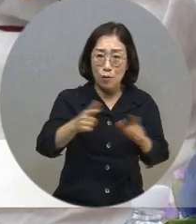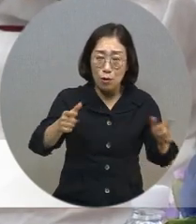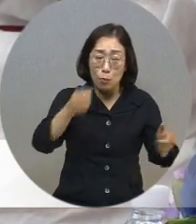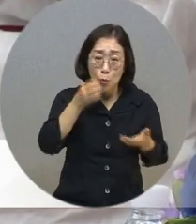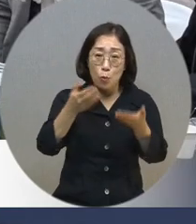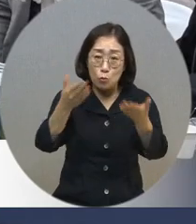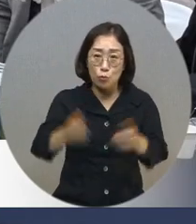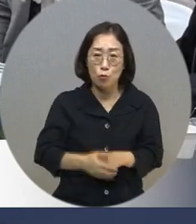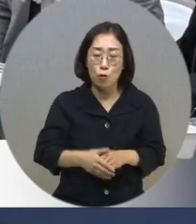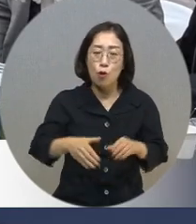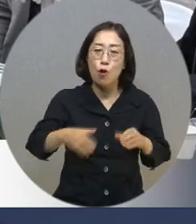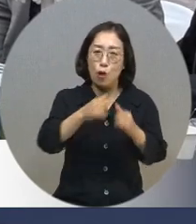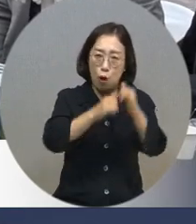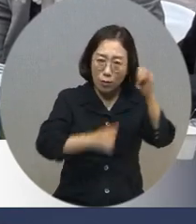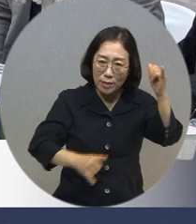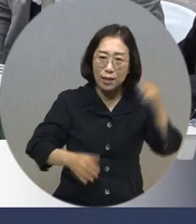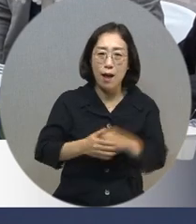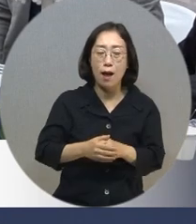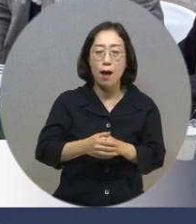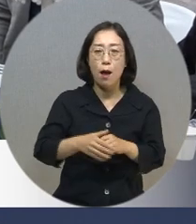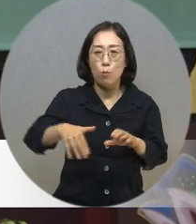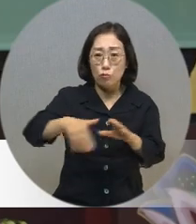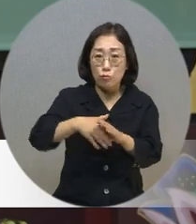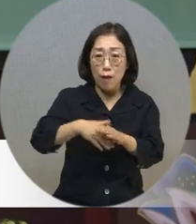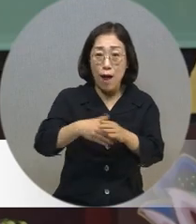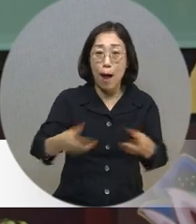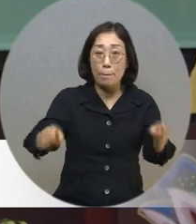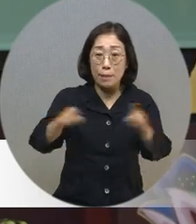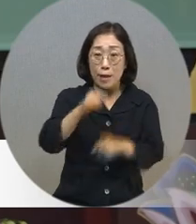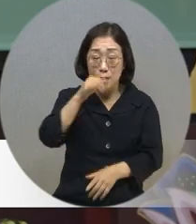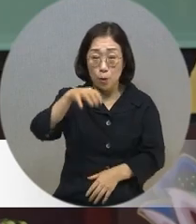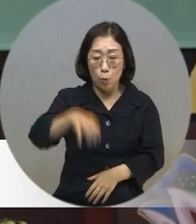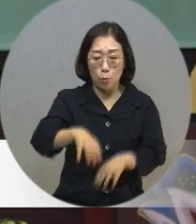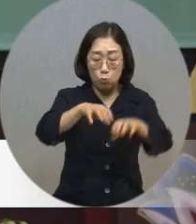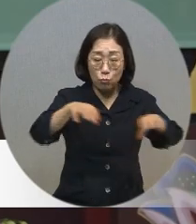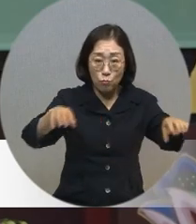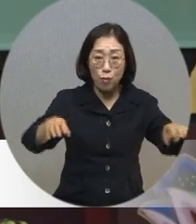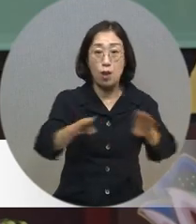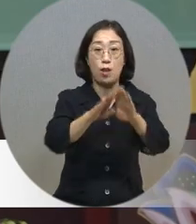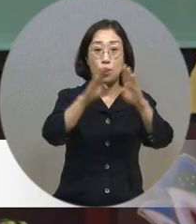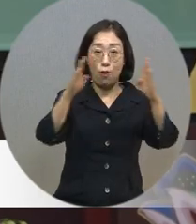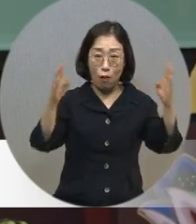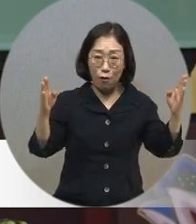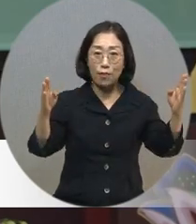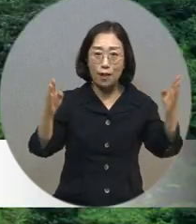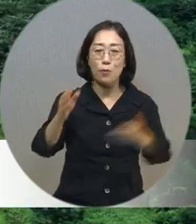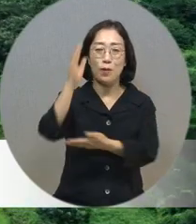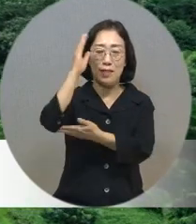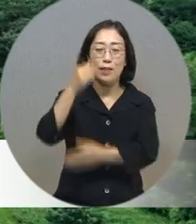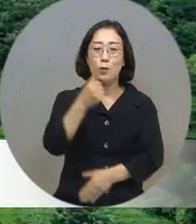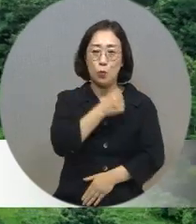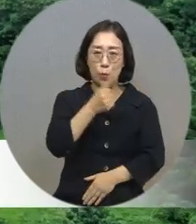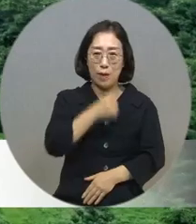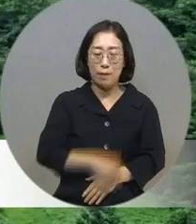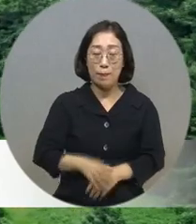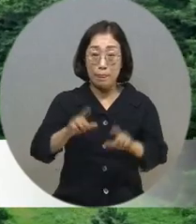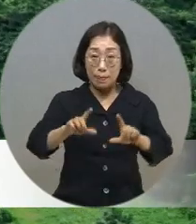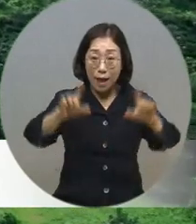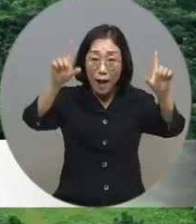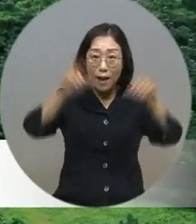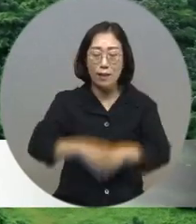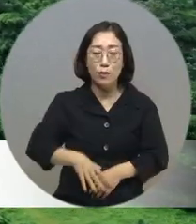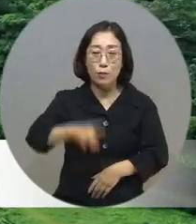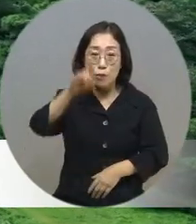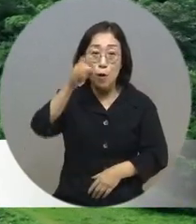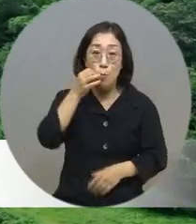살아숨쉬고 과거 미래가 공존하는 유물 전시관을 개관하게 됐다고 전했습니다 이날 유물 전시관의